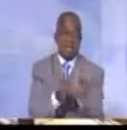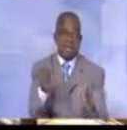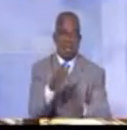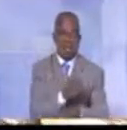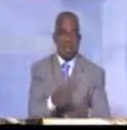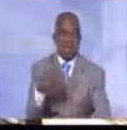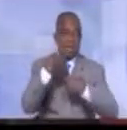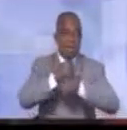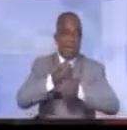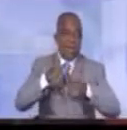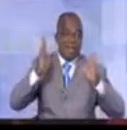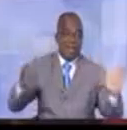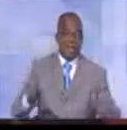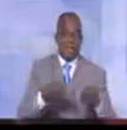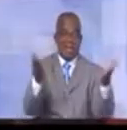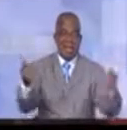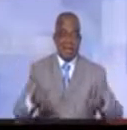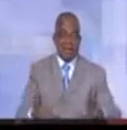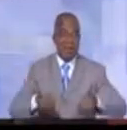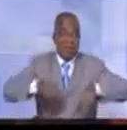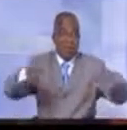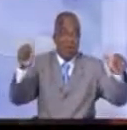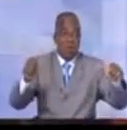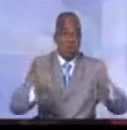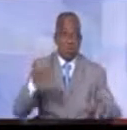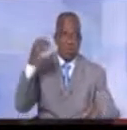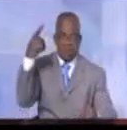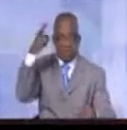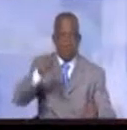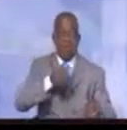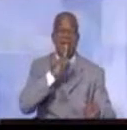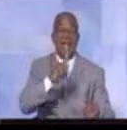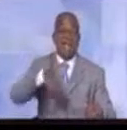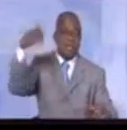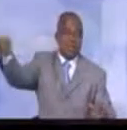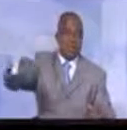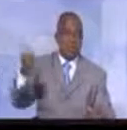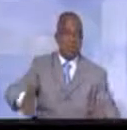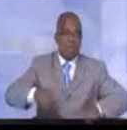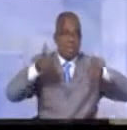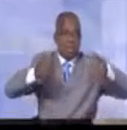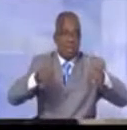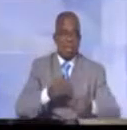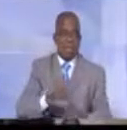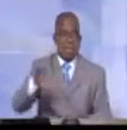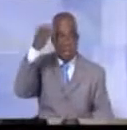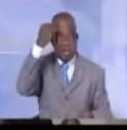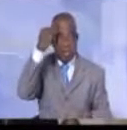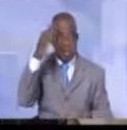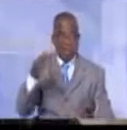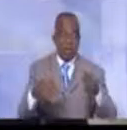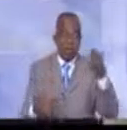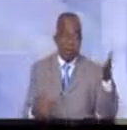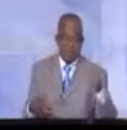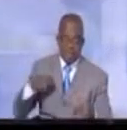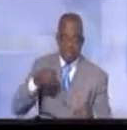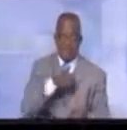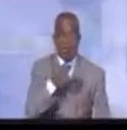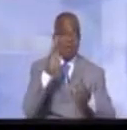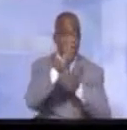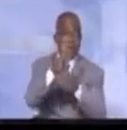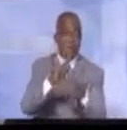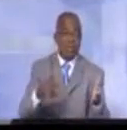ceux qui pensent davantage en ouvrant de nouvelles filières innovantes ministre a fait revoir son projet d'assainissement